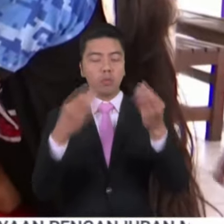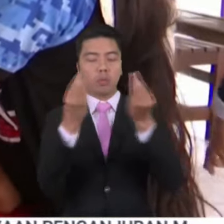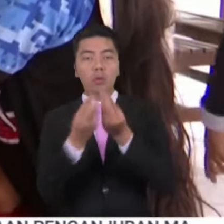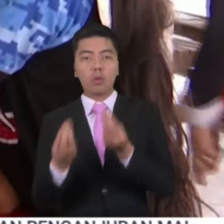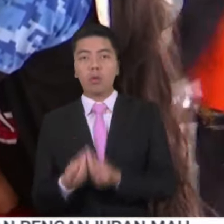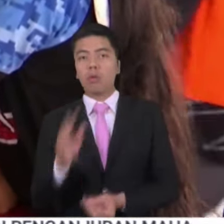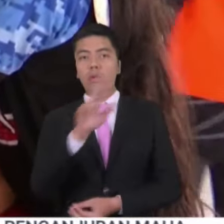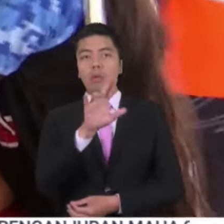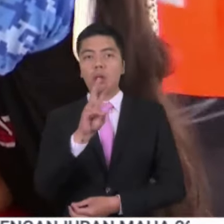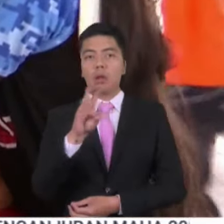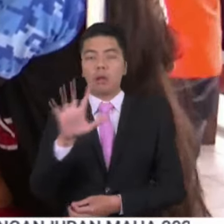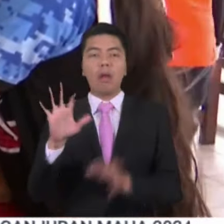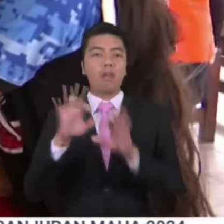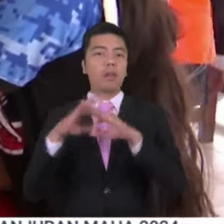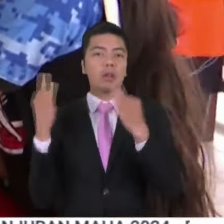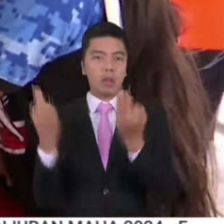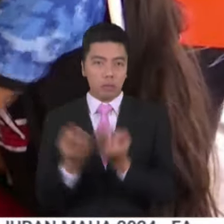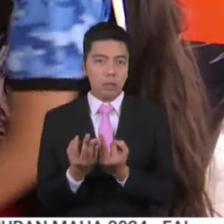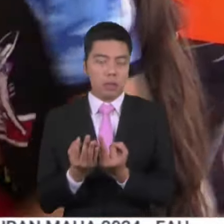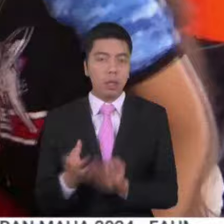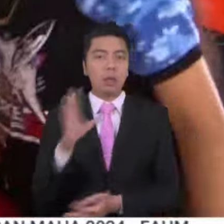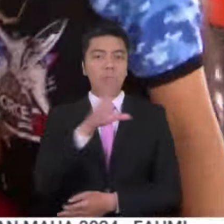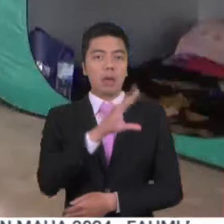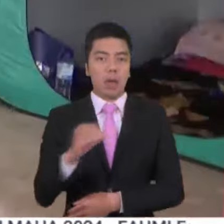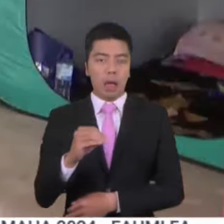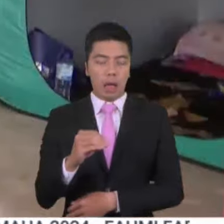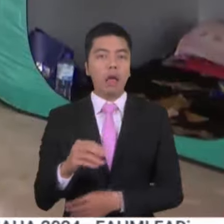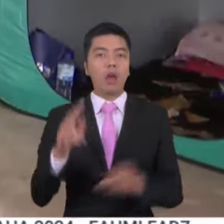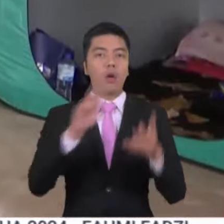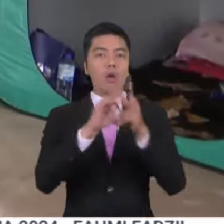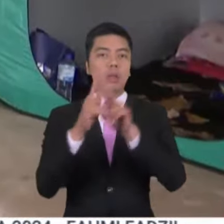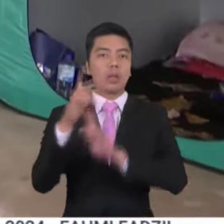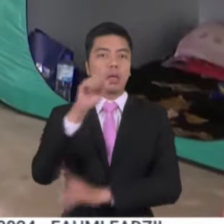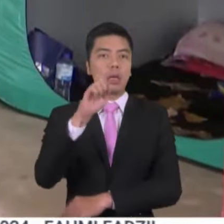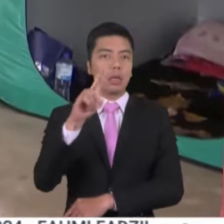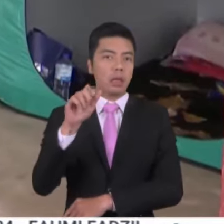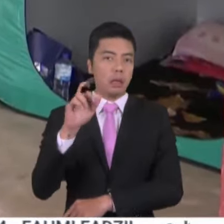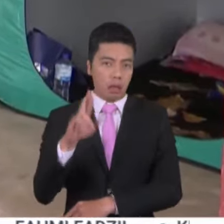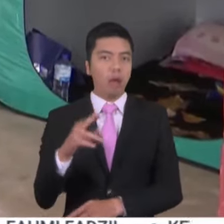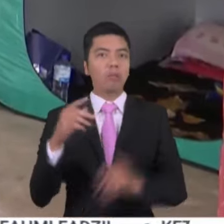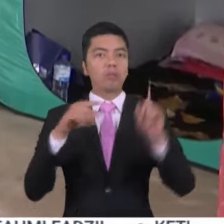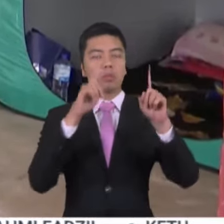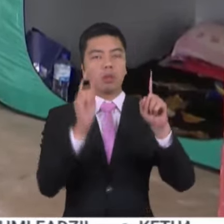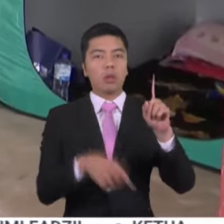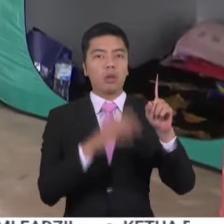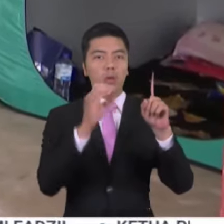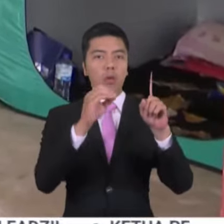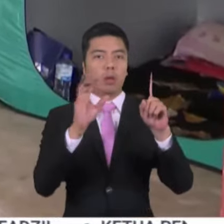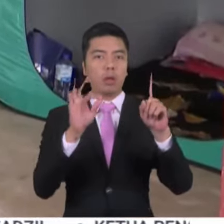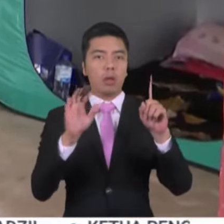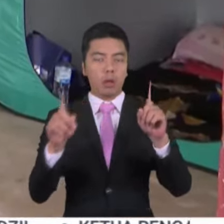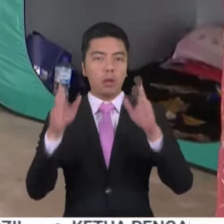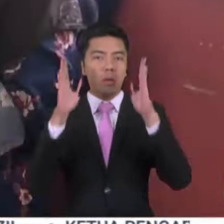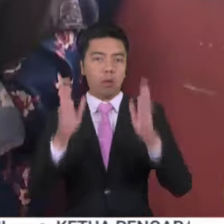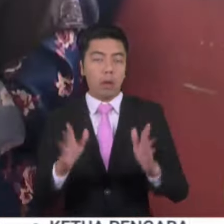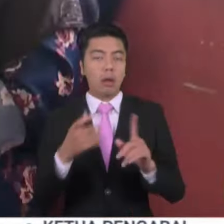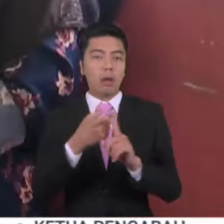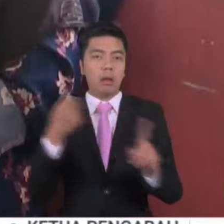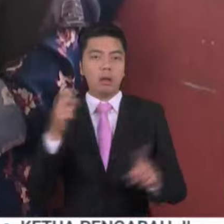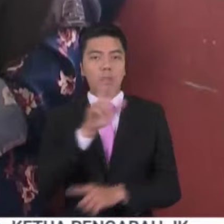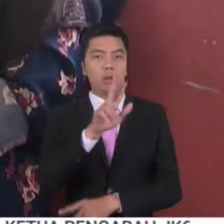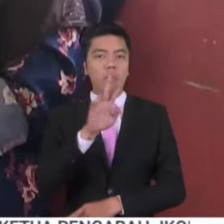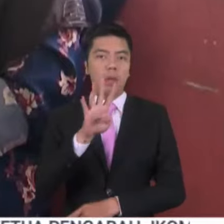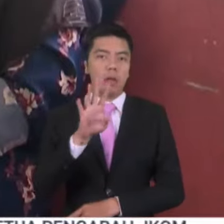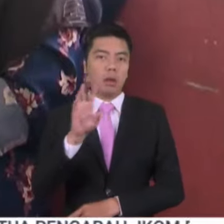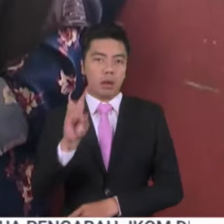orang daripada 365 keluarga. Manakala di Kota Star, seramai 1,091 penduduk terjejas